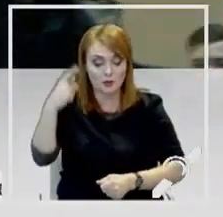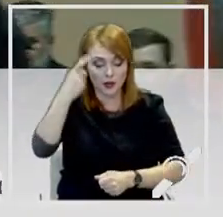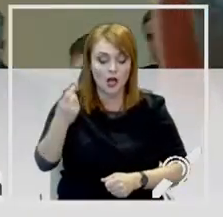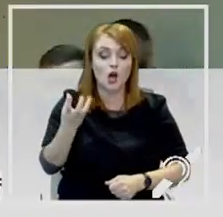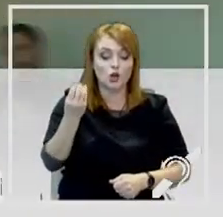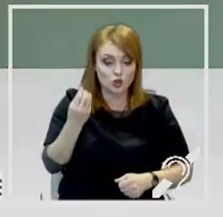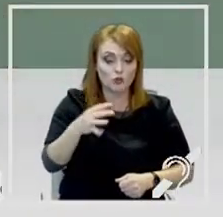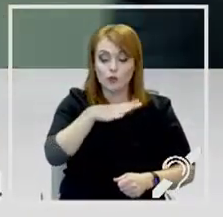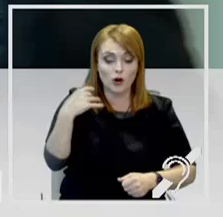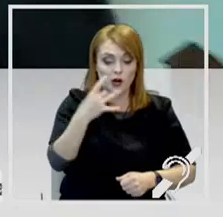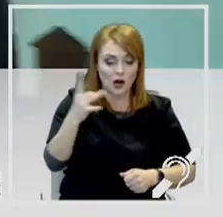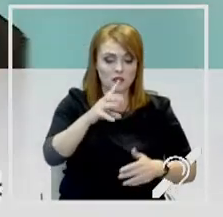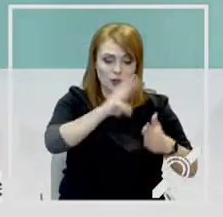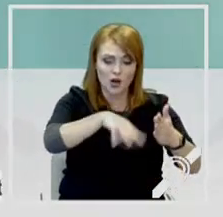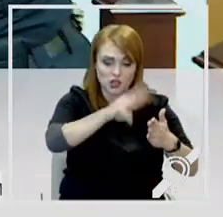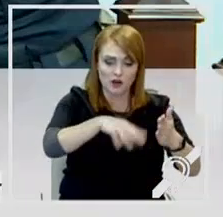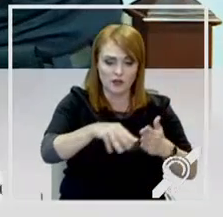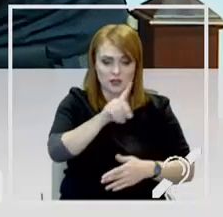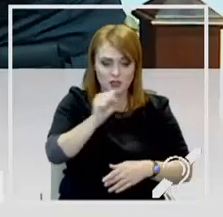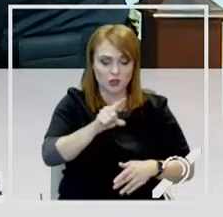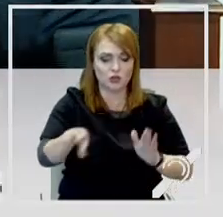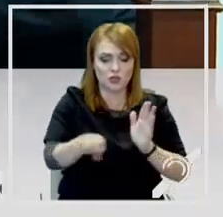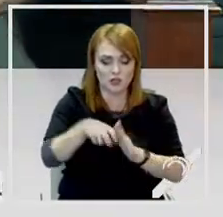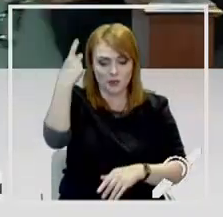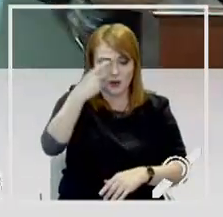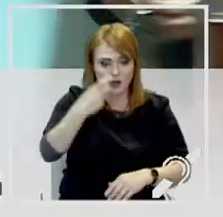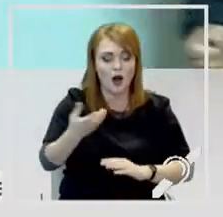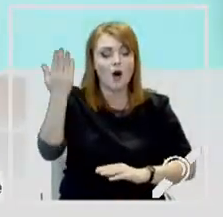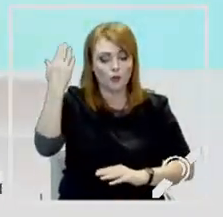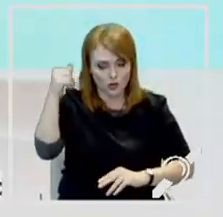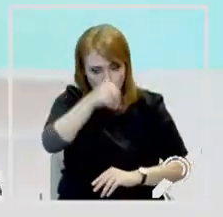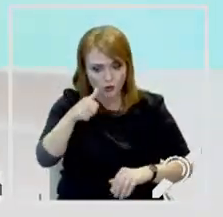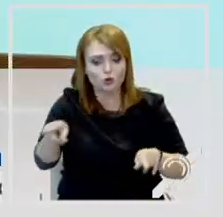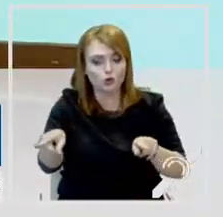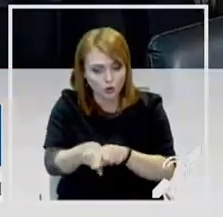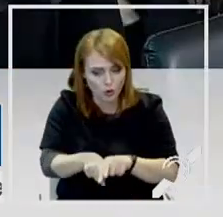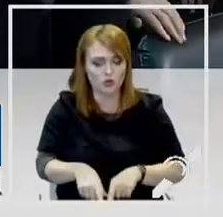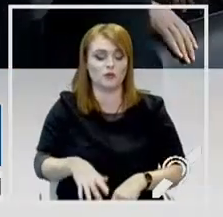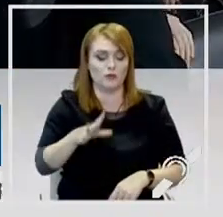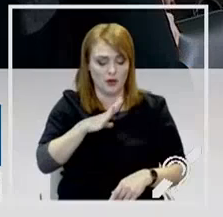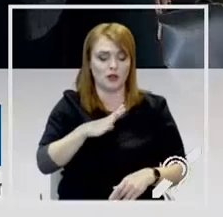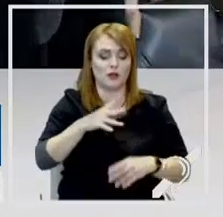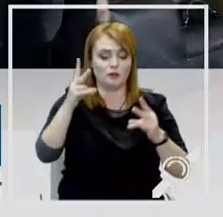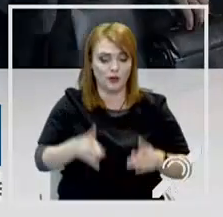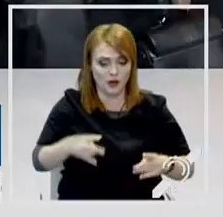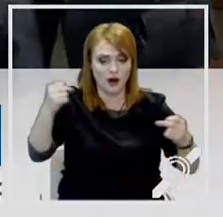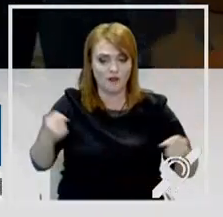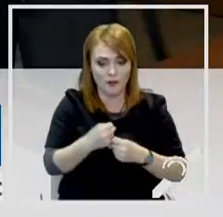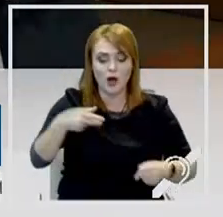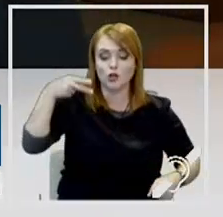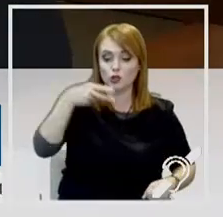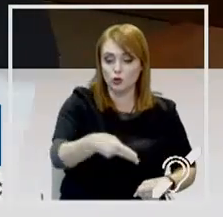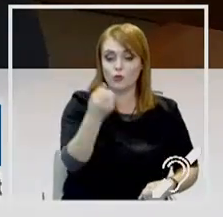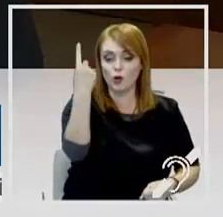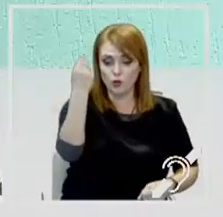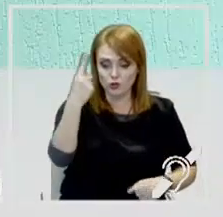pentru că a condus fără permis. Anul trecut ar fi comis câteva accidente rutiere și într-un caz a fugit de la locul faptei. Din 2011 pe